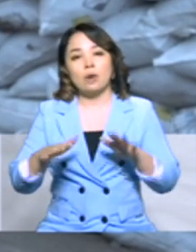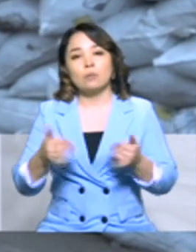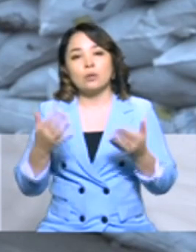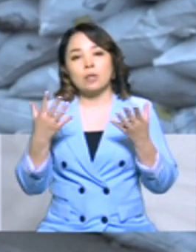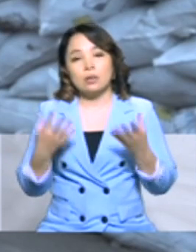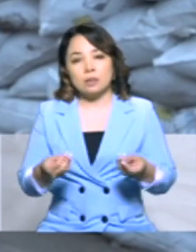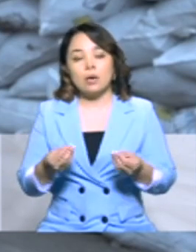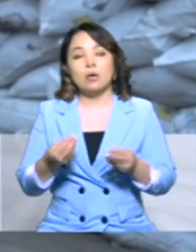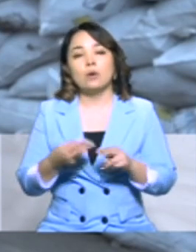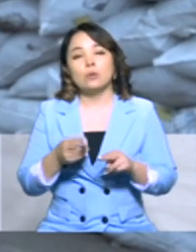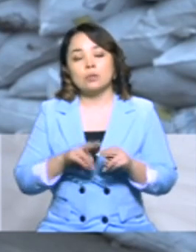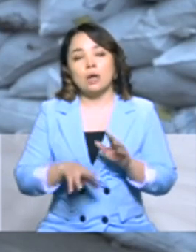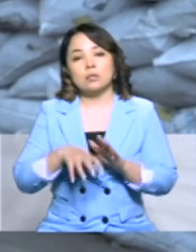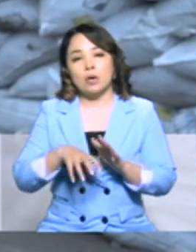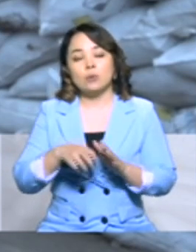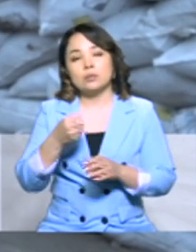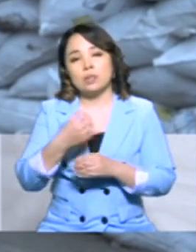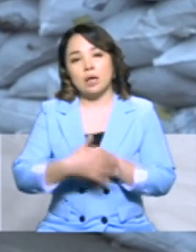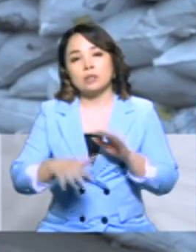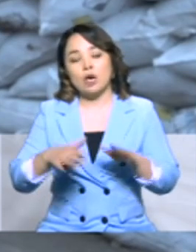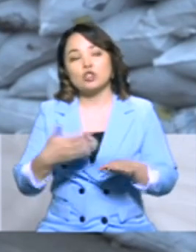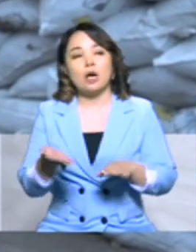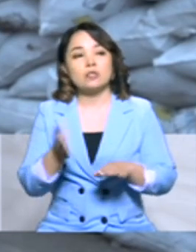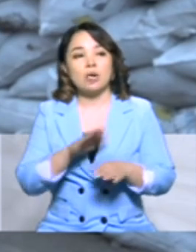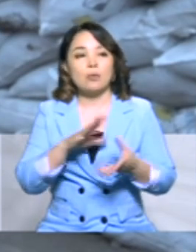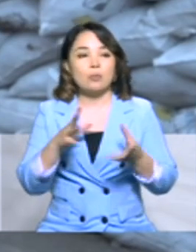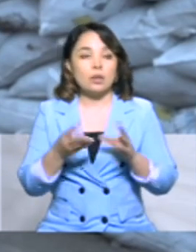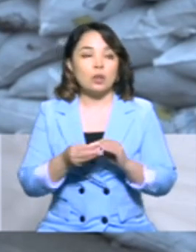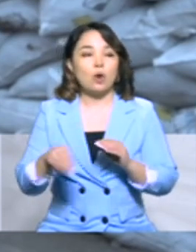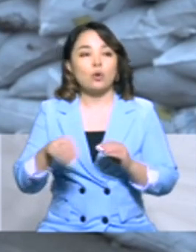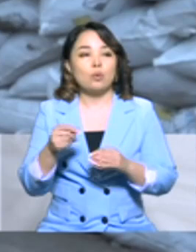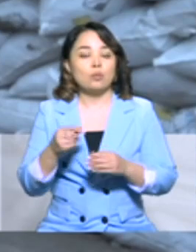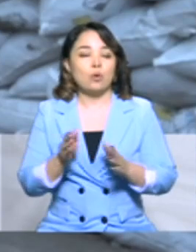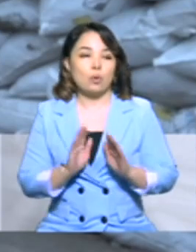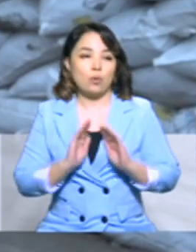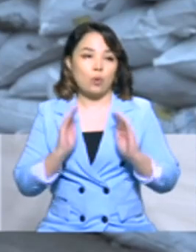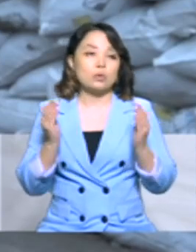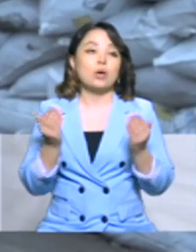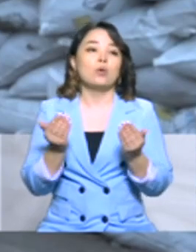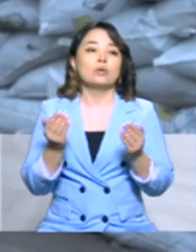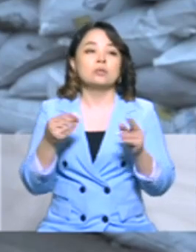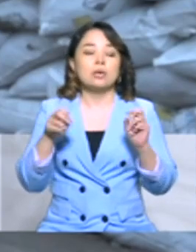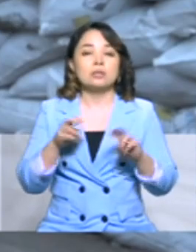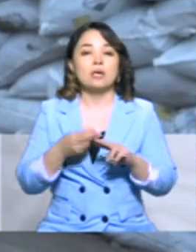уақытта осы насостық станцияның жан жағын құммен қоршау, қапшықтар қою